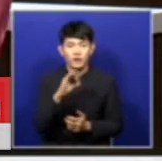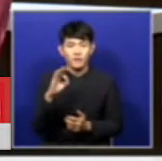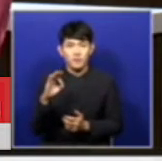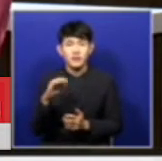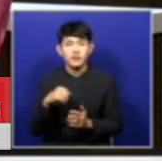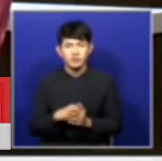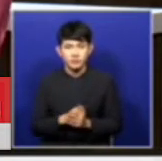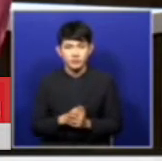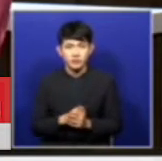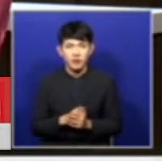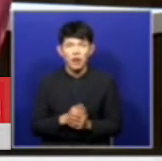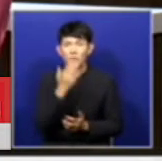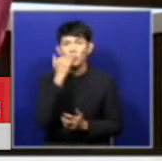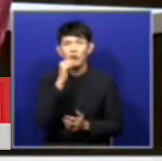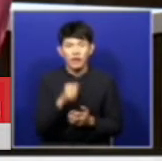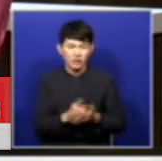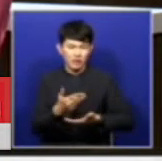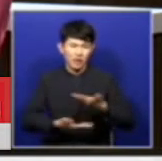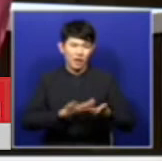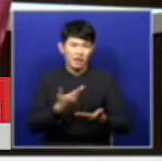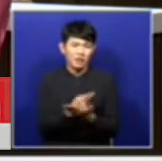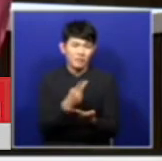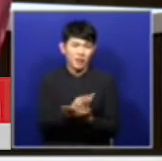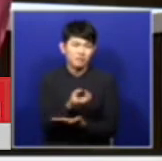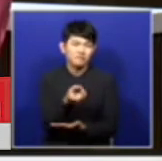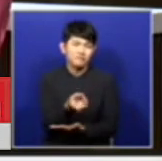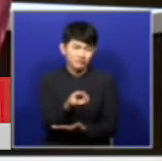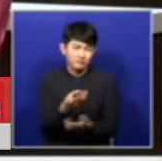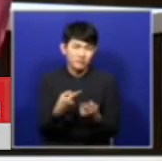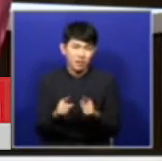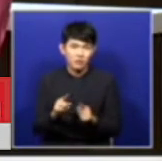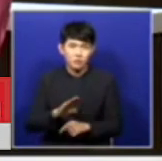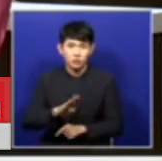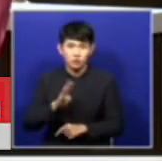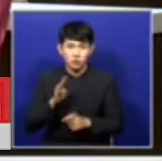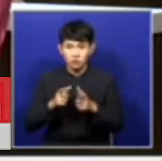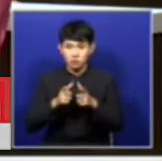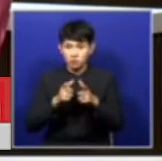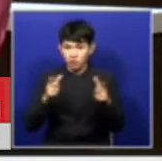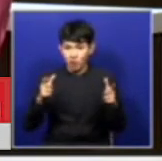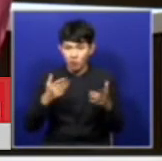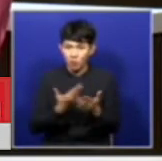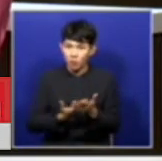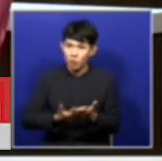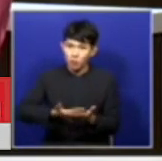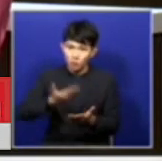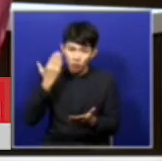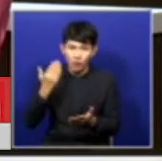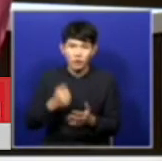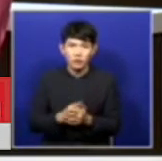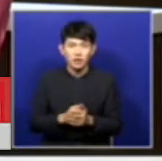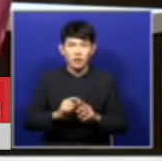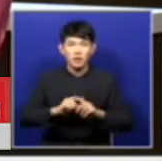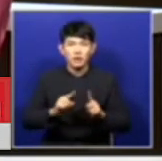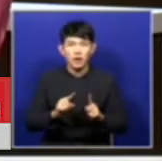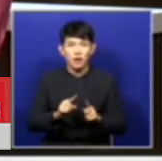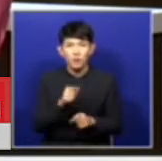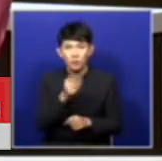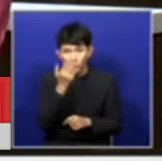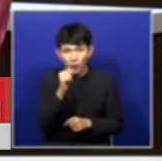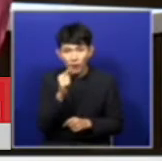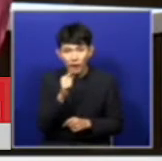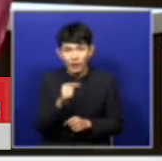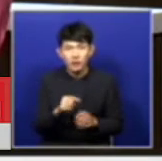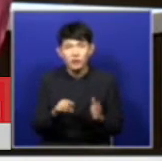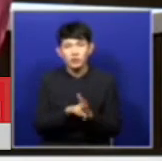ขายอาจจะได้กำไรเล็กๆน้อยๆบริษัทใหญ่ร่ำรวยมหาศาลแต่สุดท้ายตอสั่งที่มันเหลืออยู่เนี่ยเป็นภา